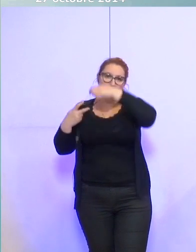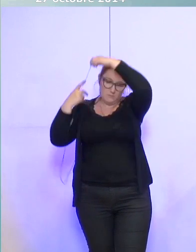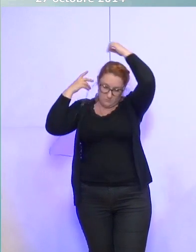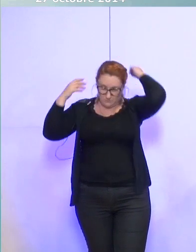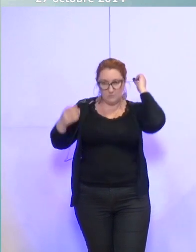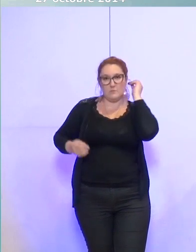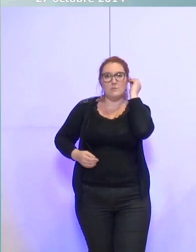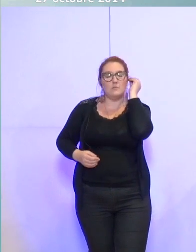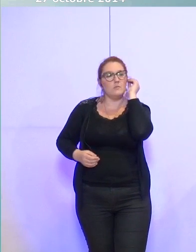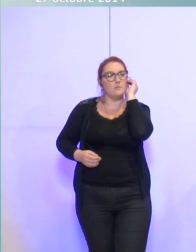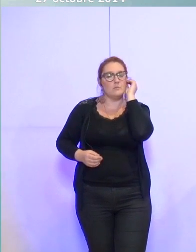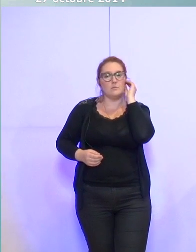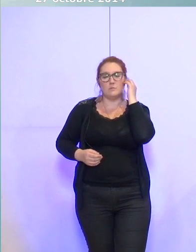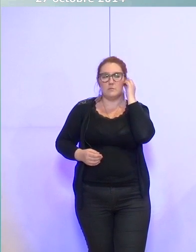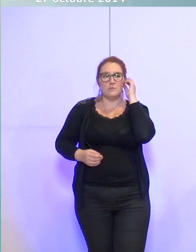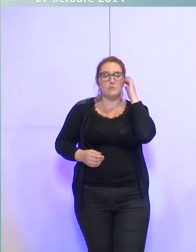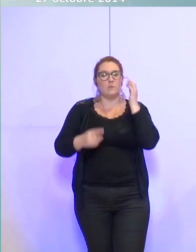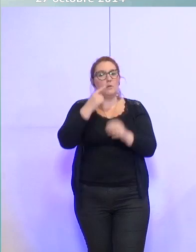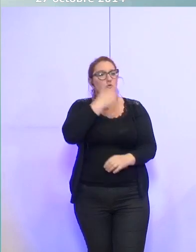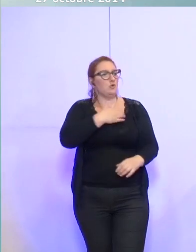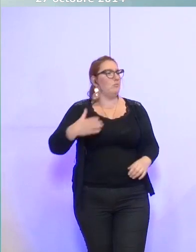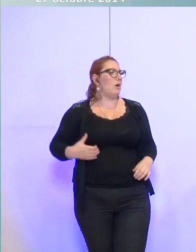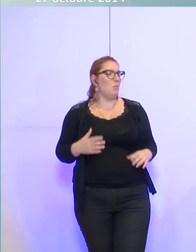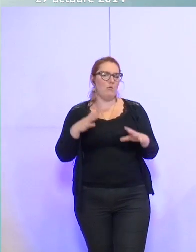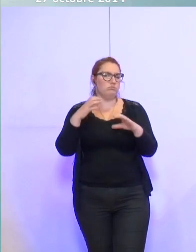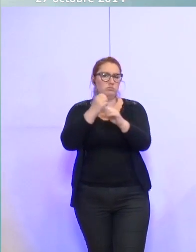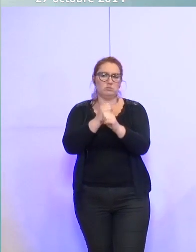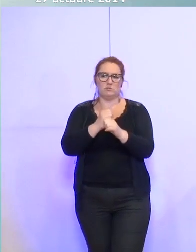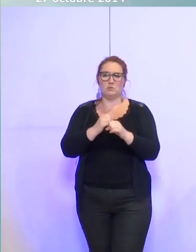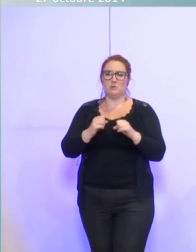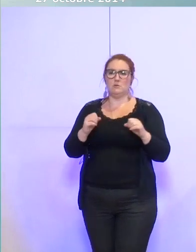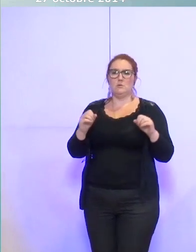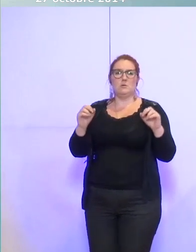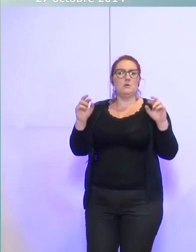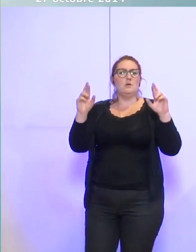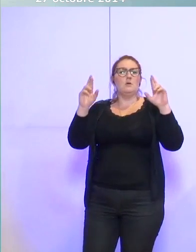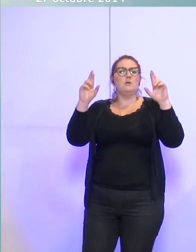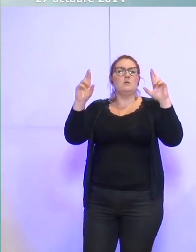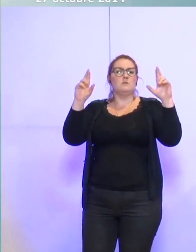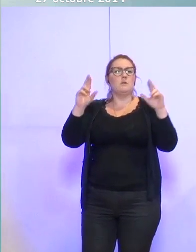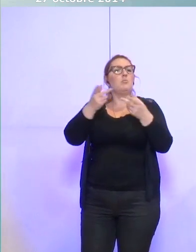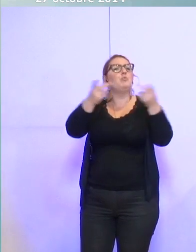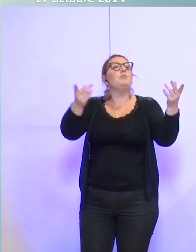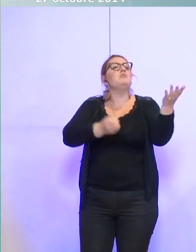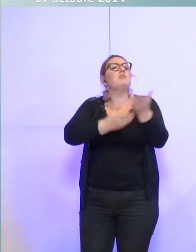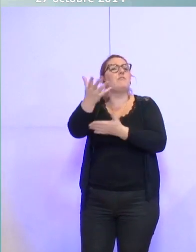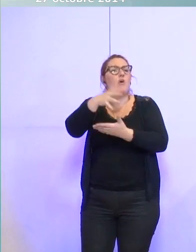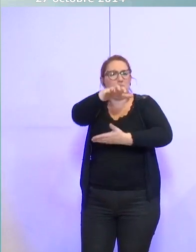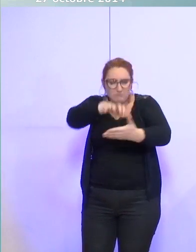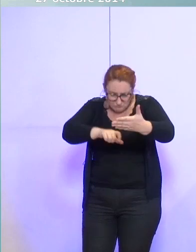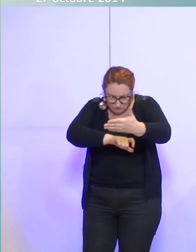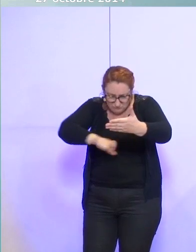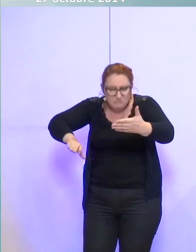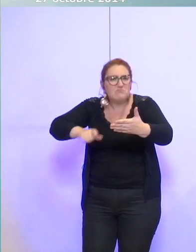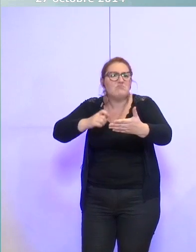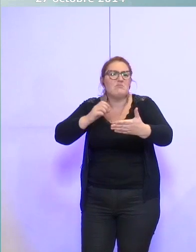Sur les éléments en gras du vœu, je dis pour le public, ce sont les éléments qui figurent à la fin du vœu et que vous